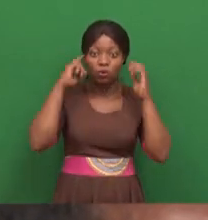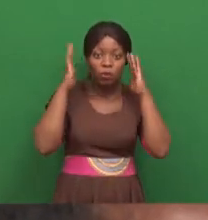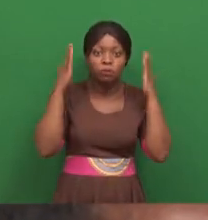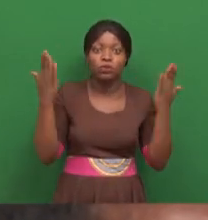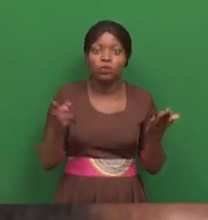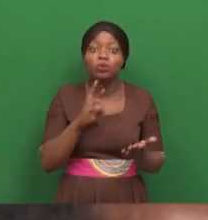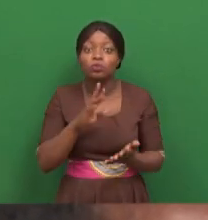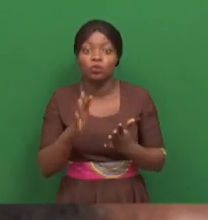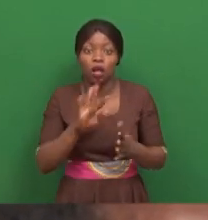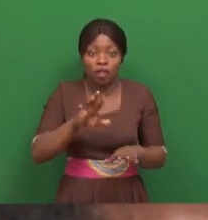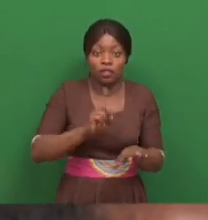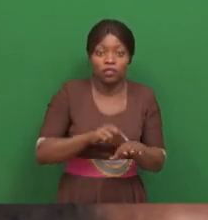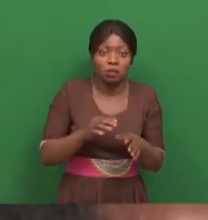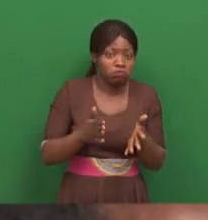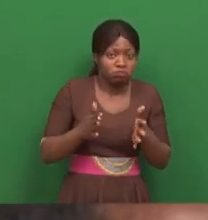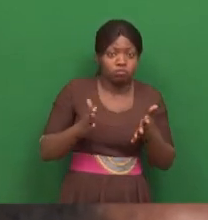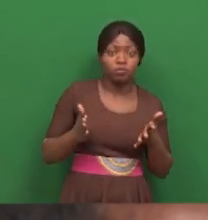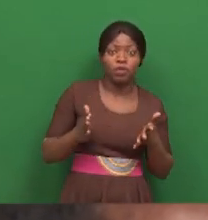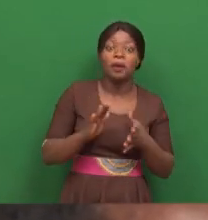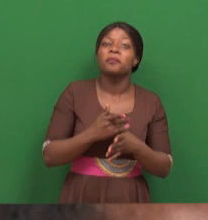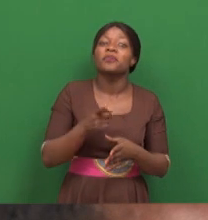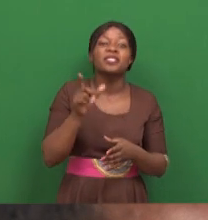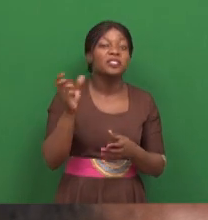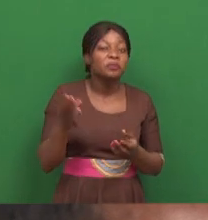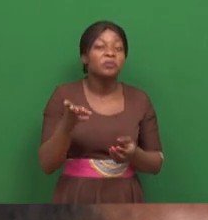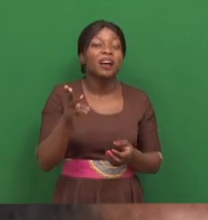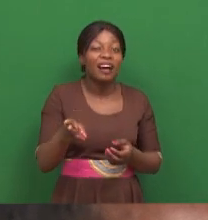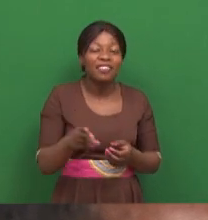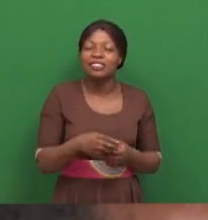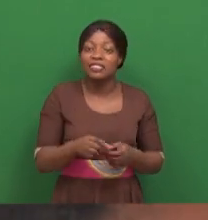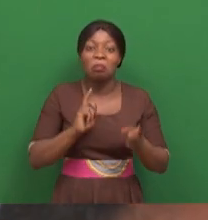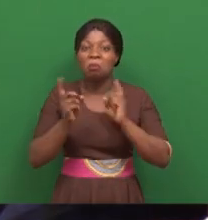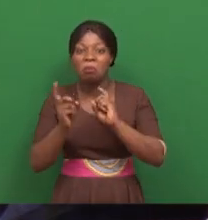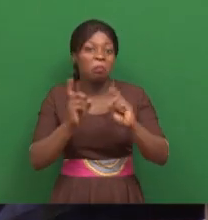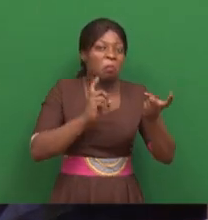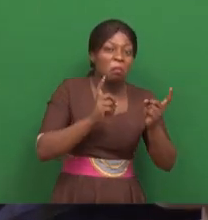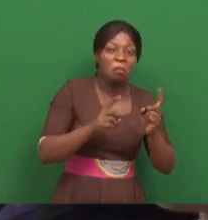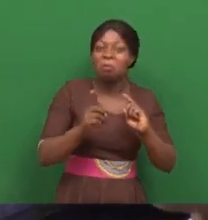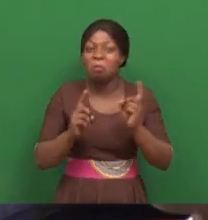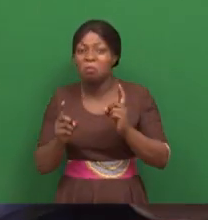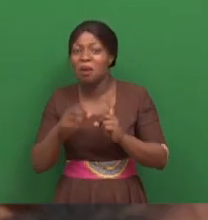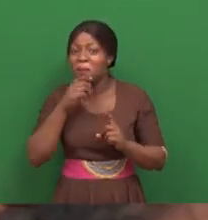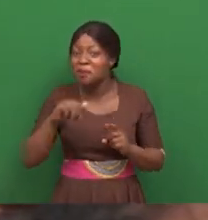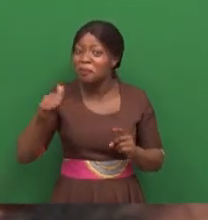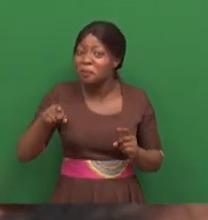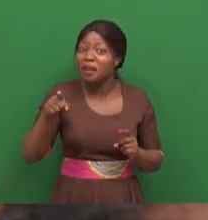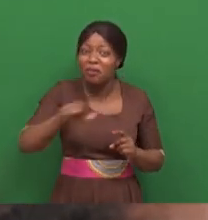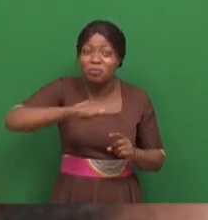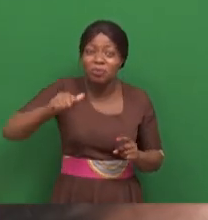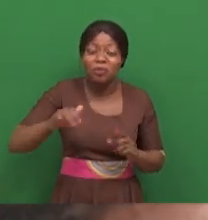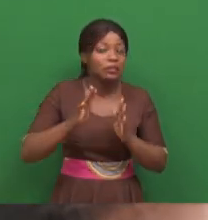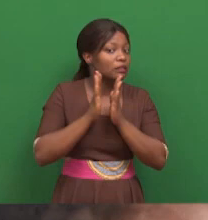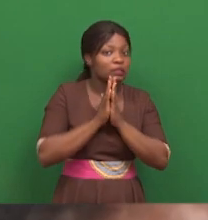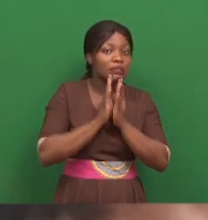Ende nekutochika cheko cheko nekuti vanhu vanonzi makondakta vanotuka vane bad language yekuti